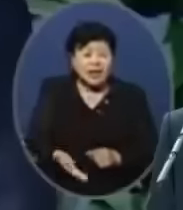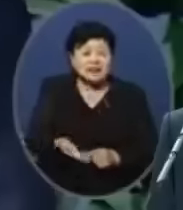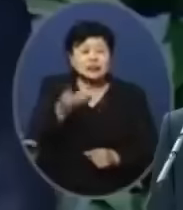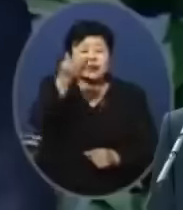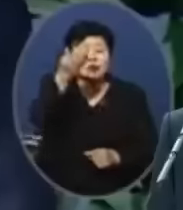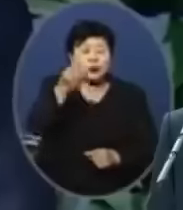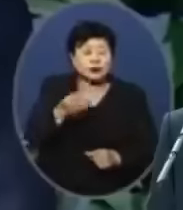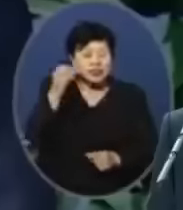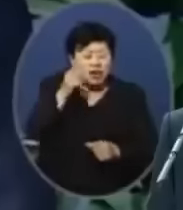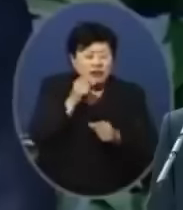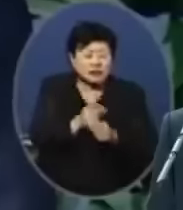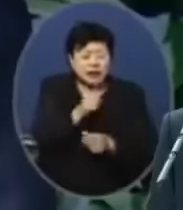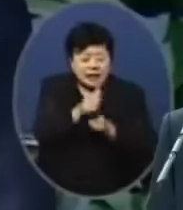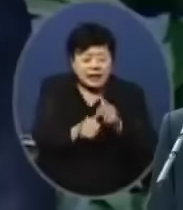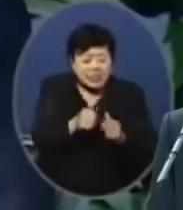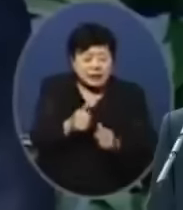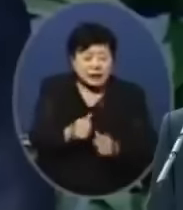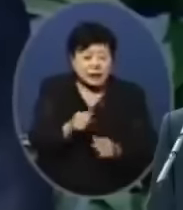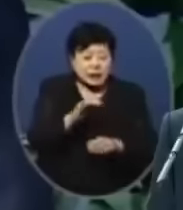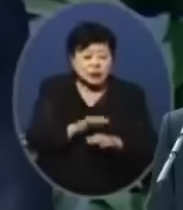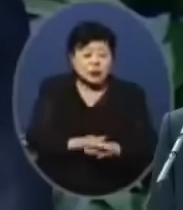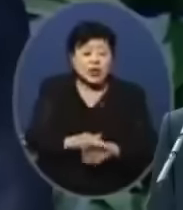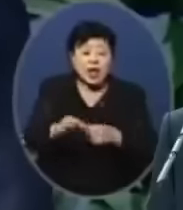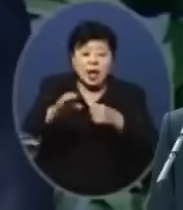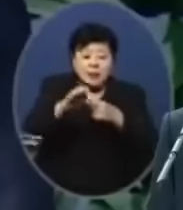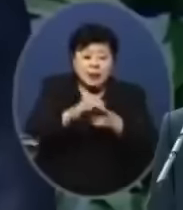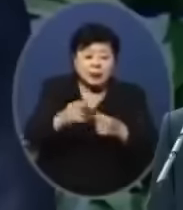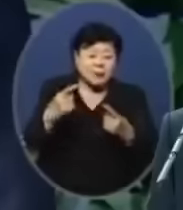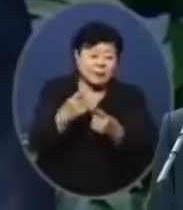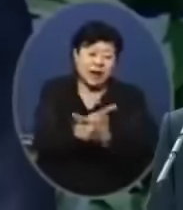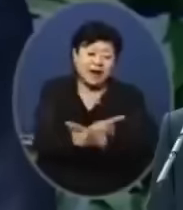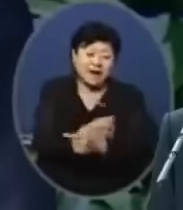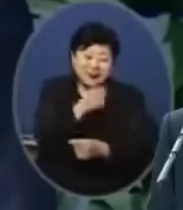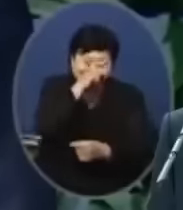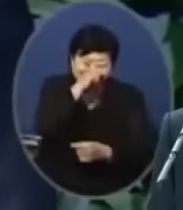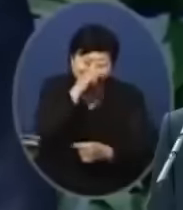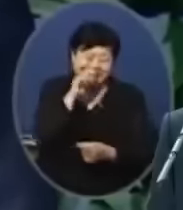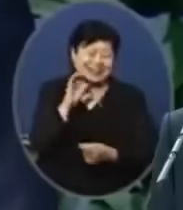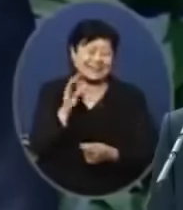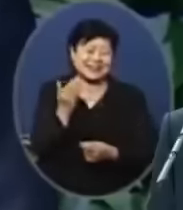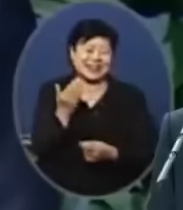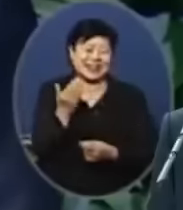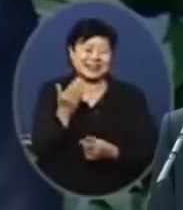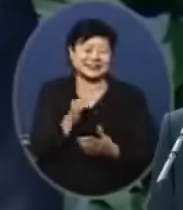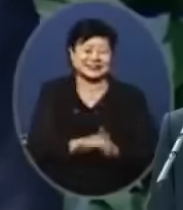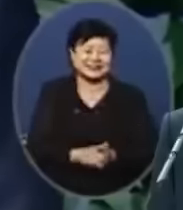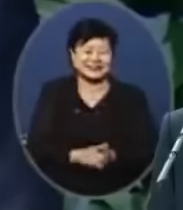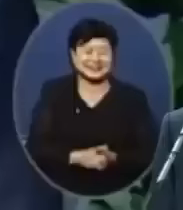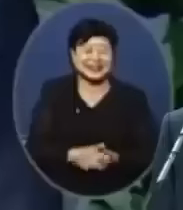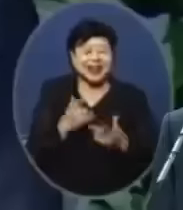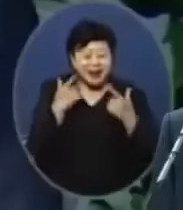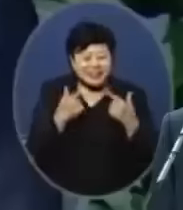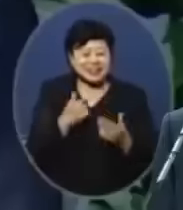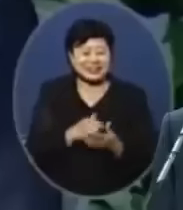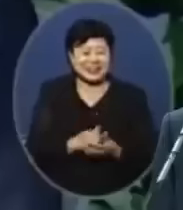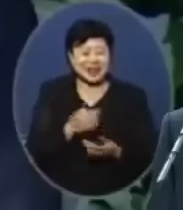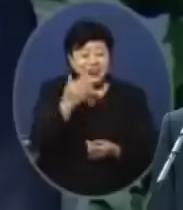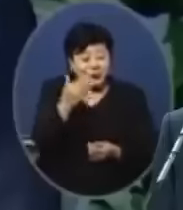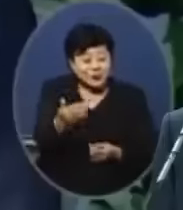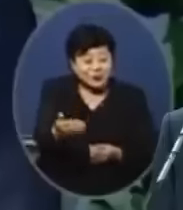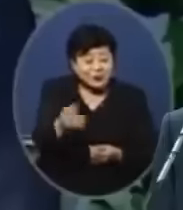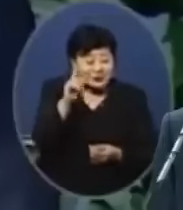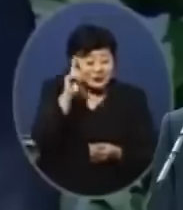다른 영적인 하나님의 손에 들어오면 그것이 변하여 선하게 되고 마는 것입니다. 언제나